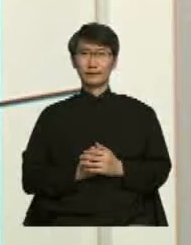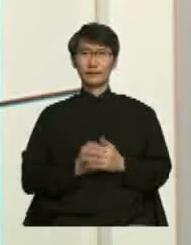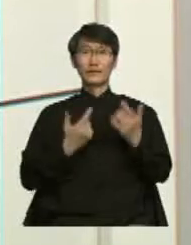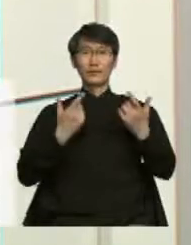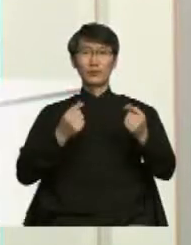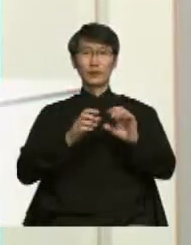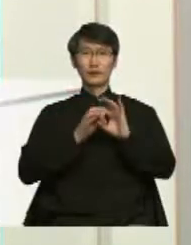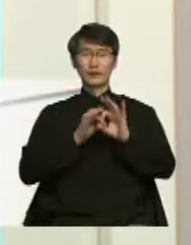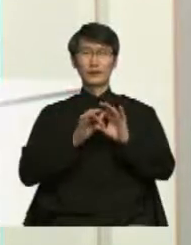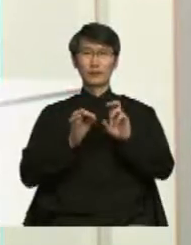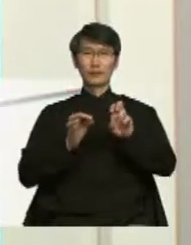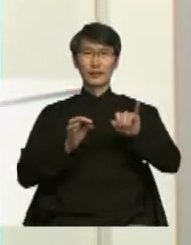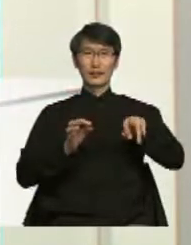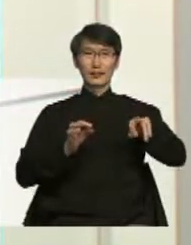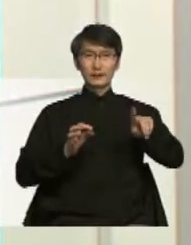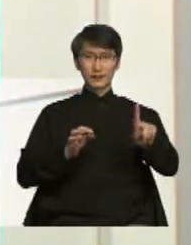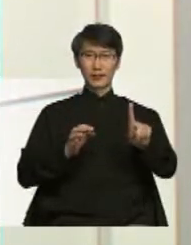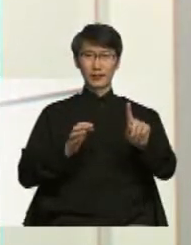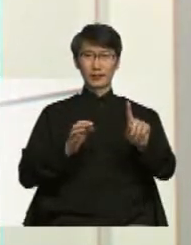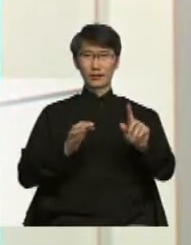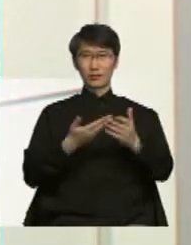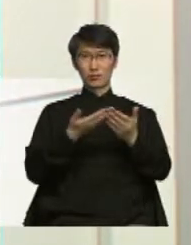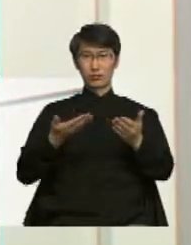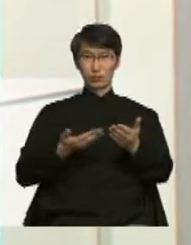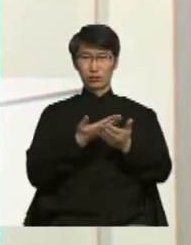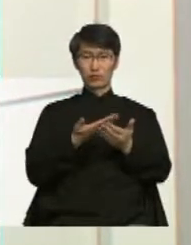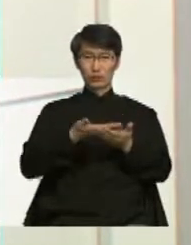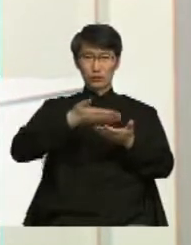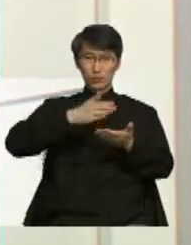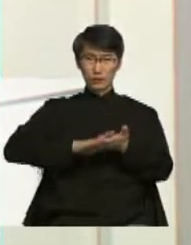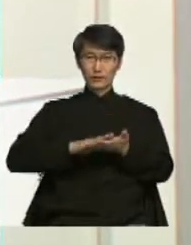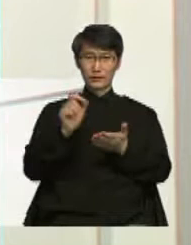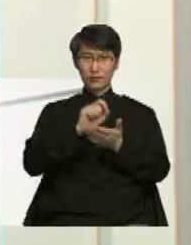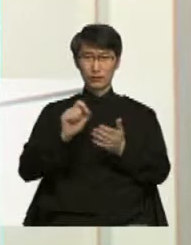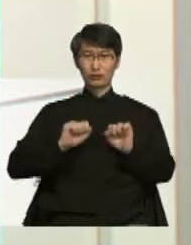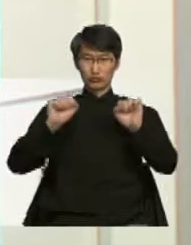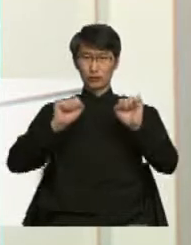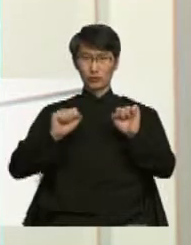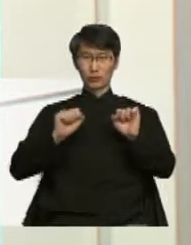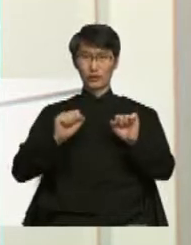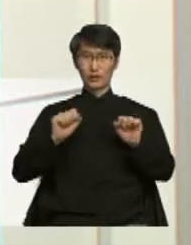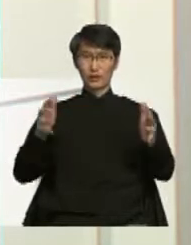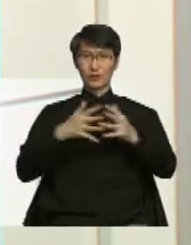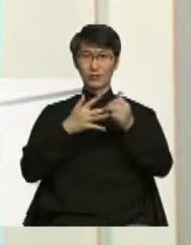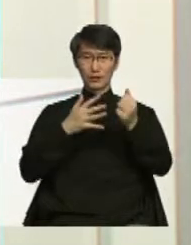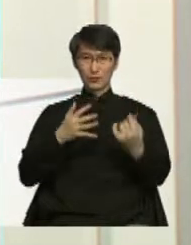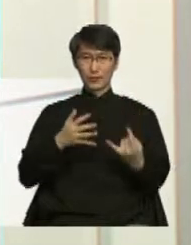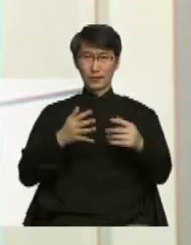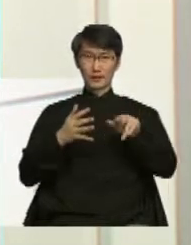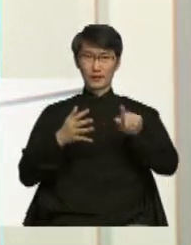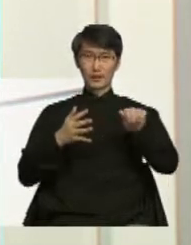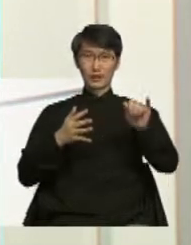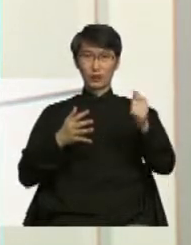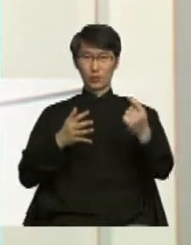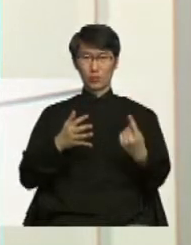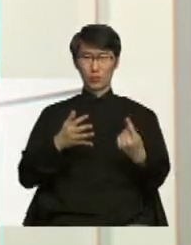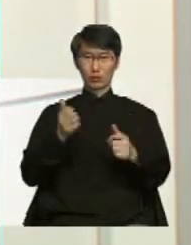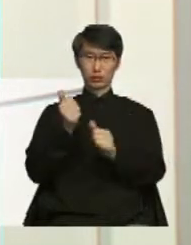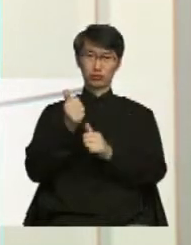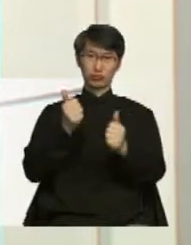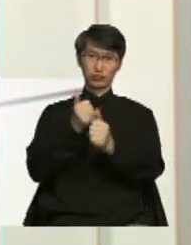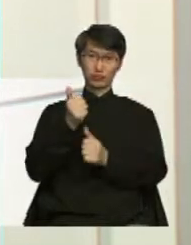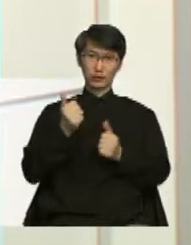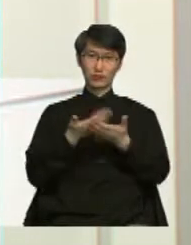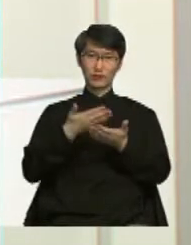네, 이와 관련해 미사 호수공원 수질 개선 요구 서명 운동을 진행했던 미사지구 행정협의회 장길호